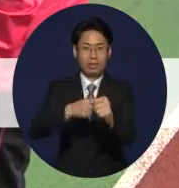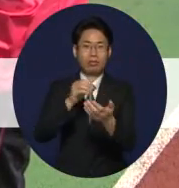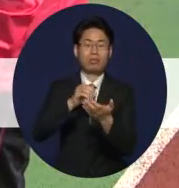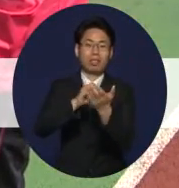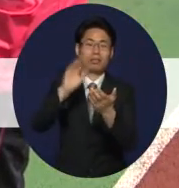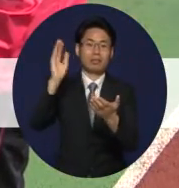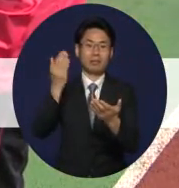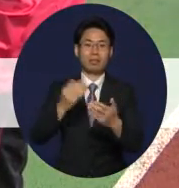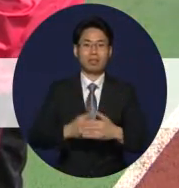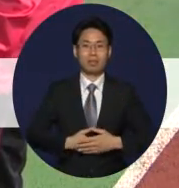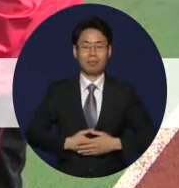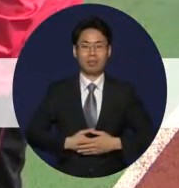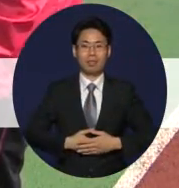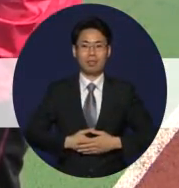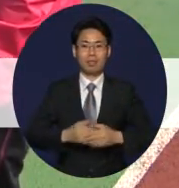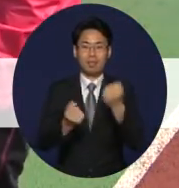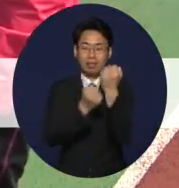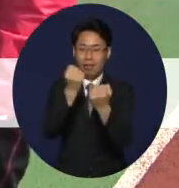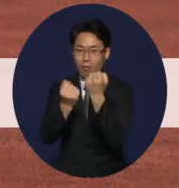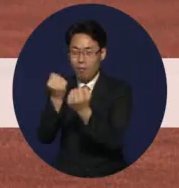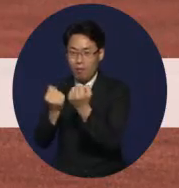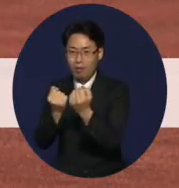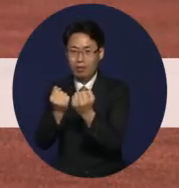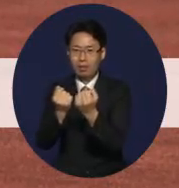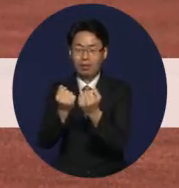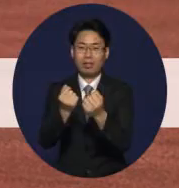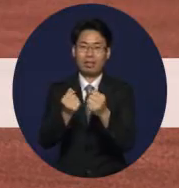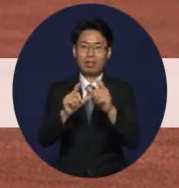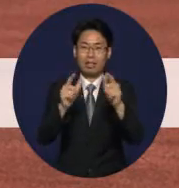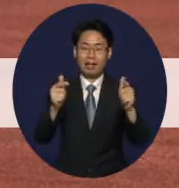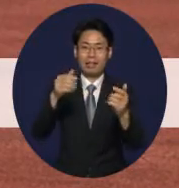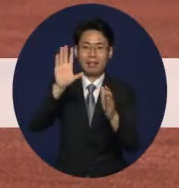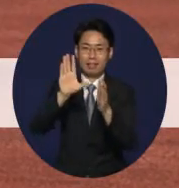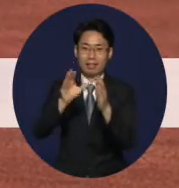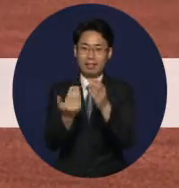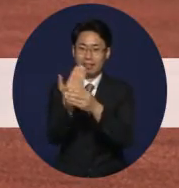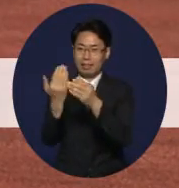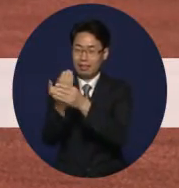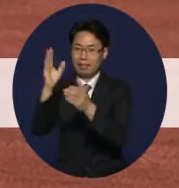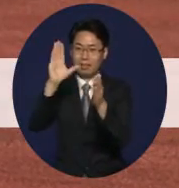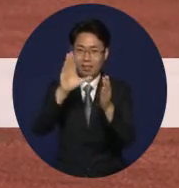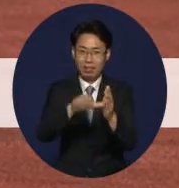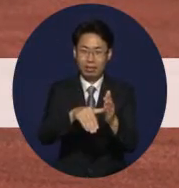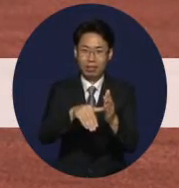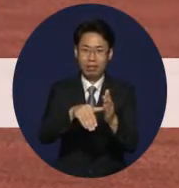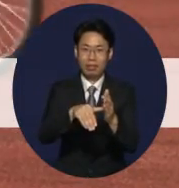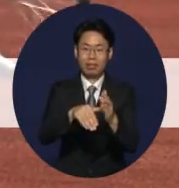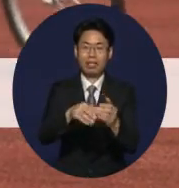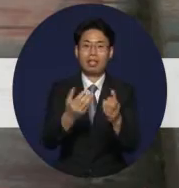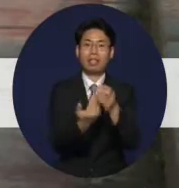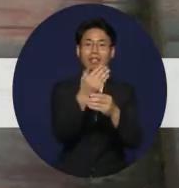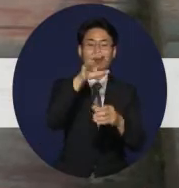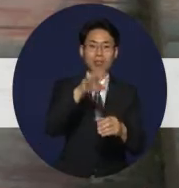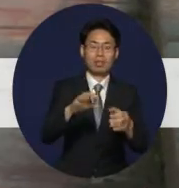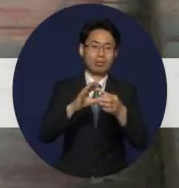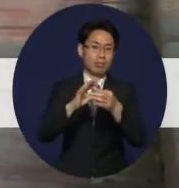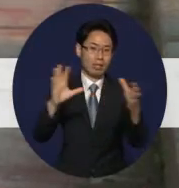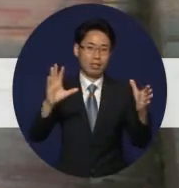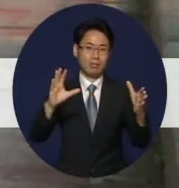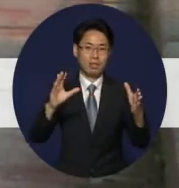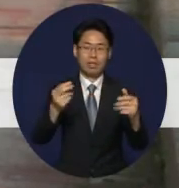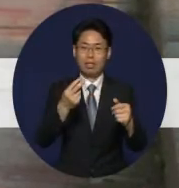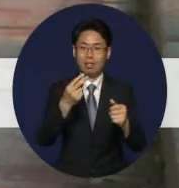누구나 자동으로 피보험자가 되며 자전거 이용에 따른 본인 사고 또는 자전거로부터 입은 외래 사고에 대해 사고